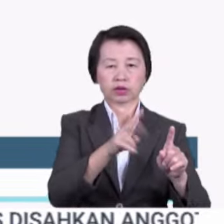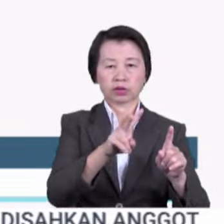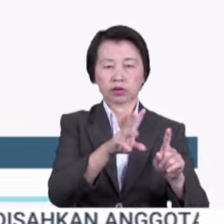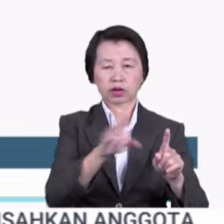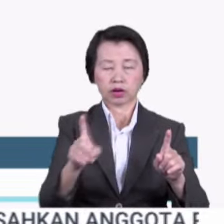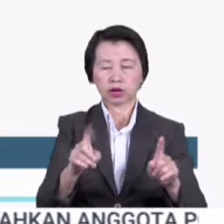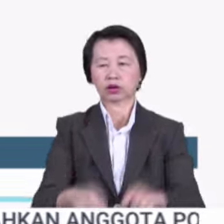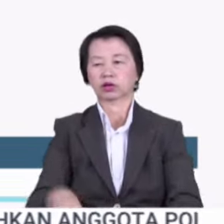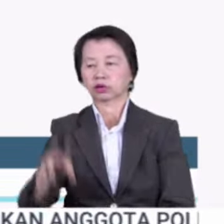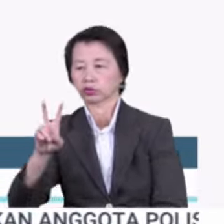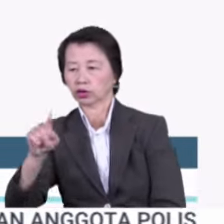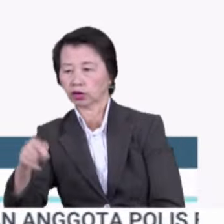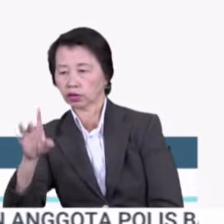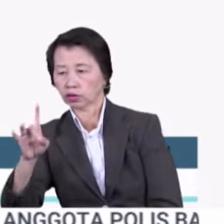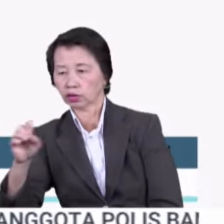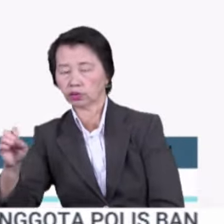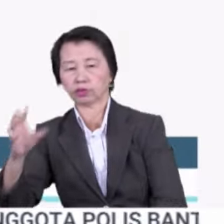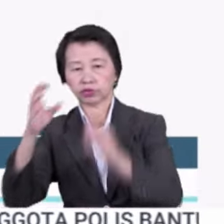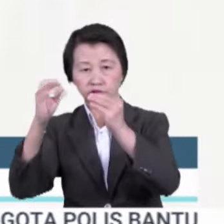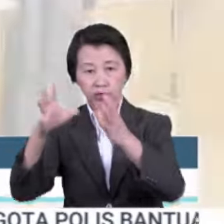kepada 2.800